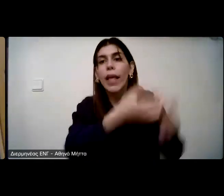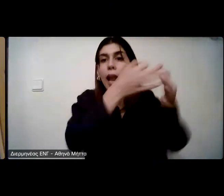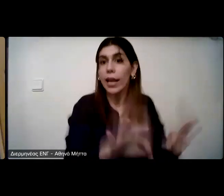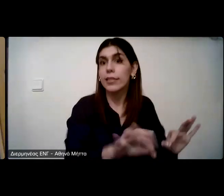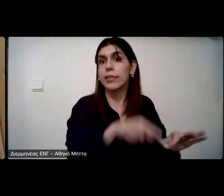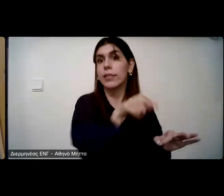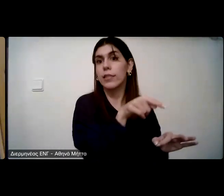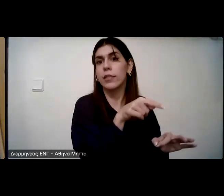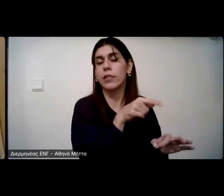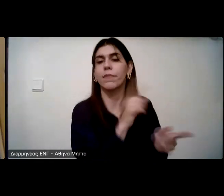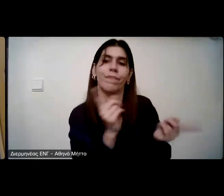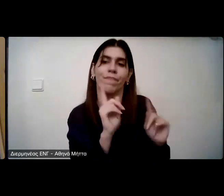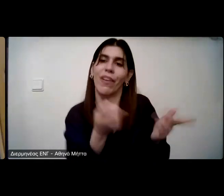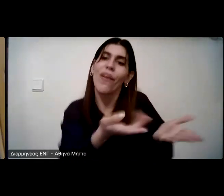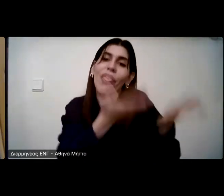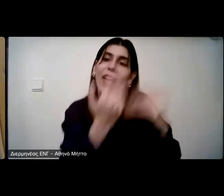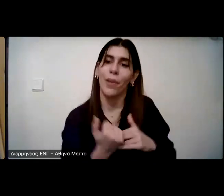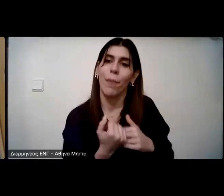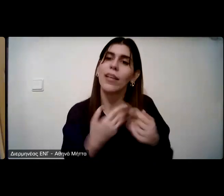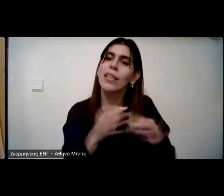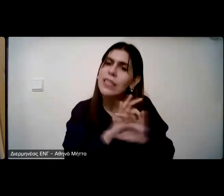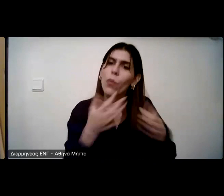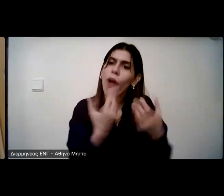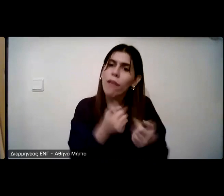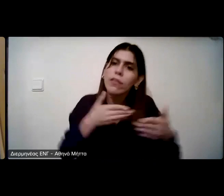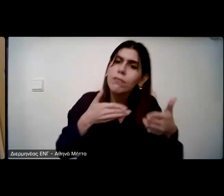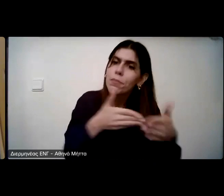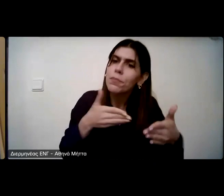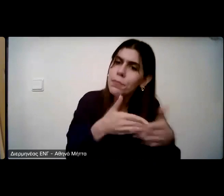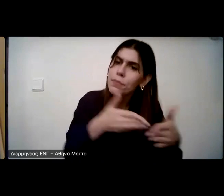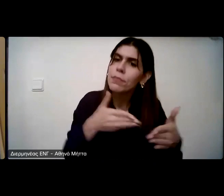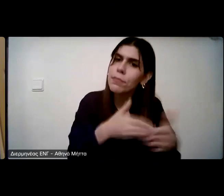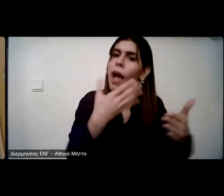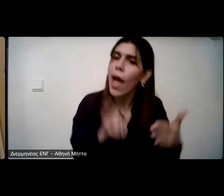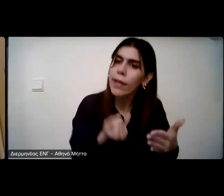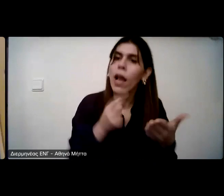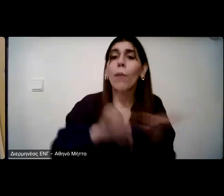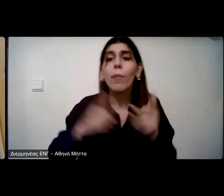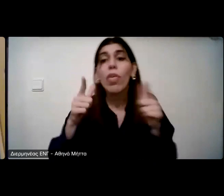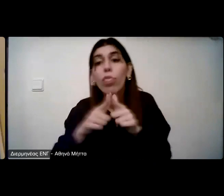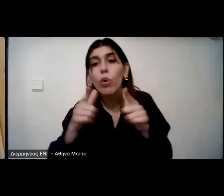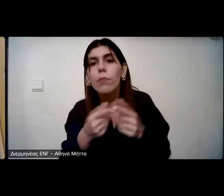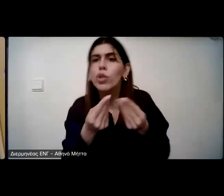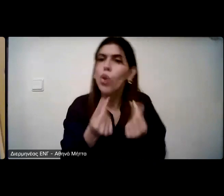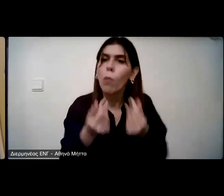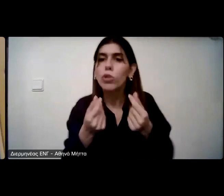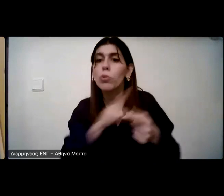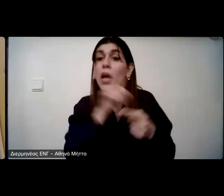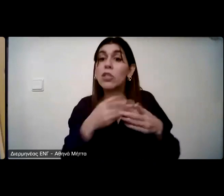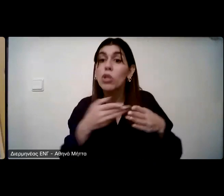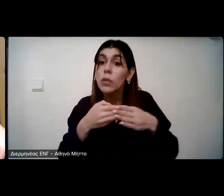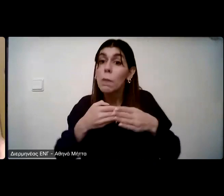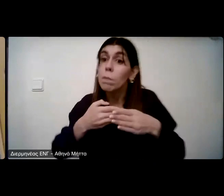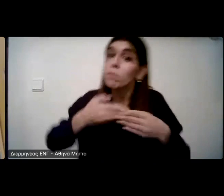πολλά αδιέξοδα που οδηγούμαστε λόγω του γεγονότος ότι το γραμματικό γένος είναι βαθύτατα ριζωμένο στην